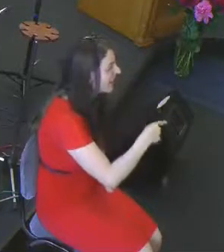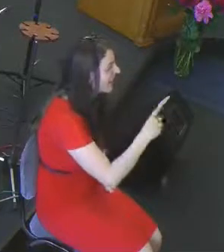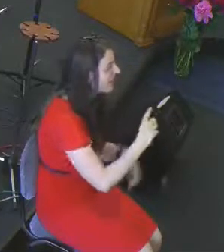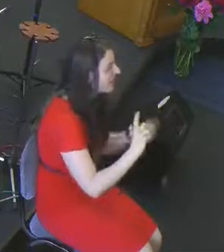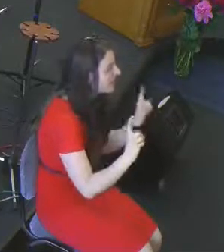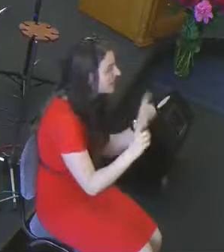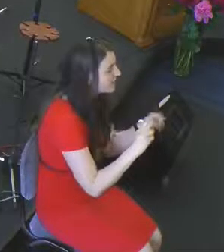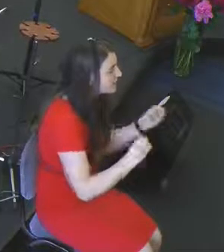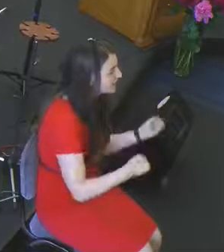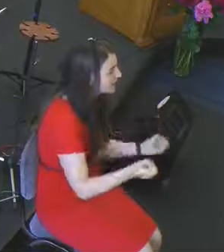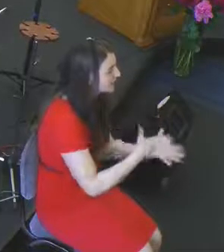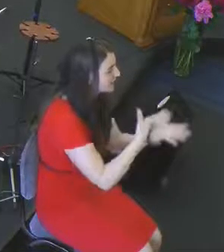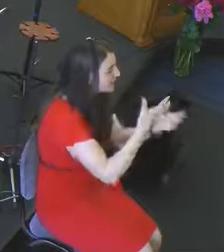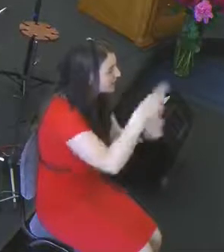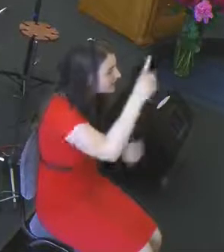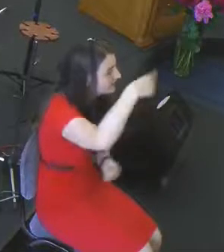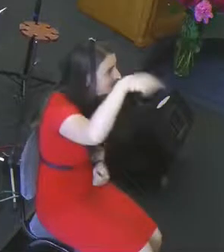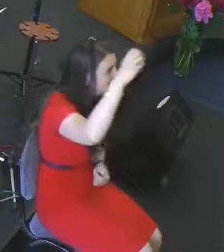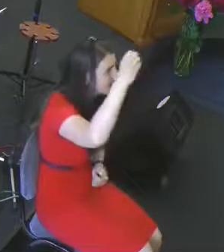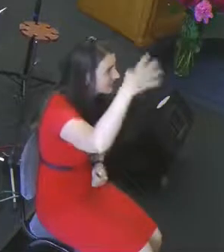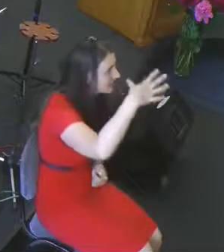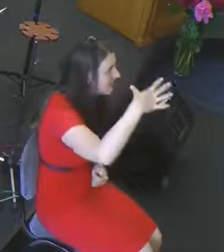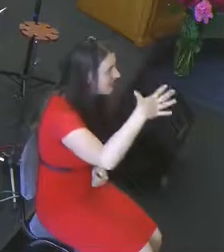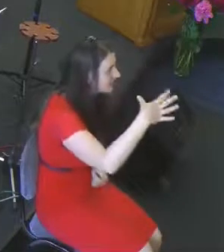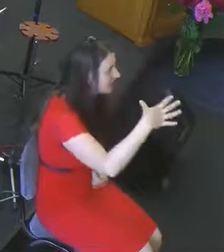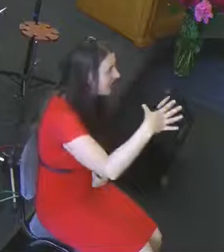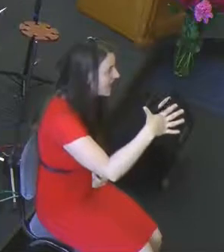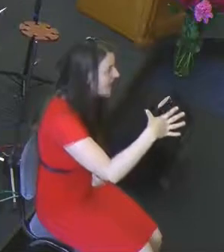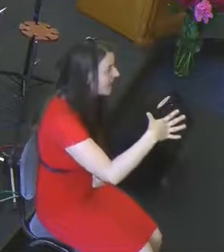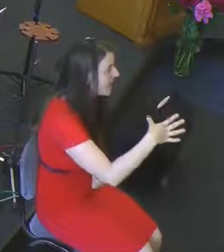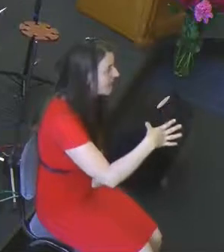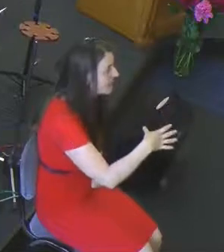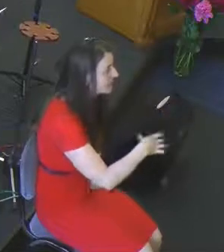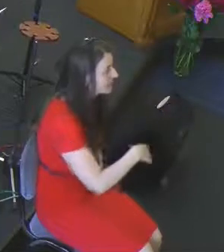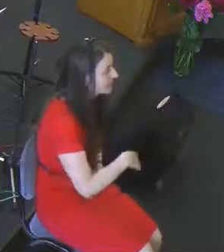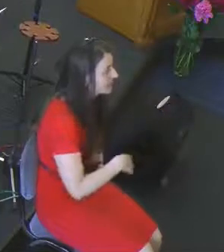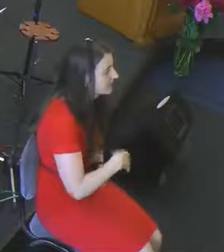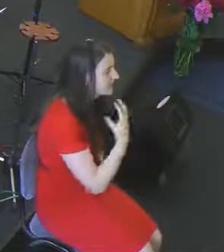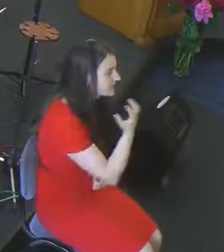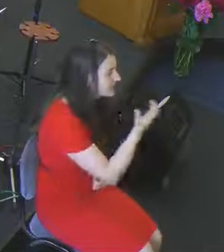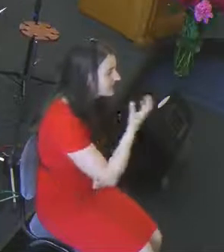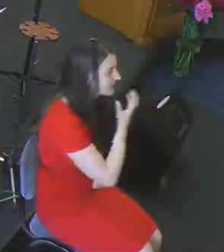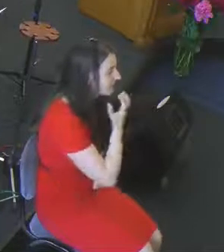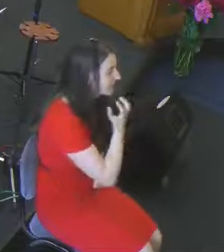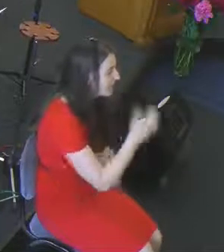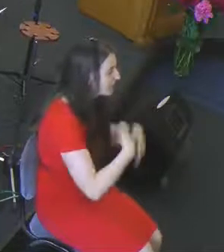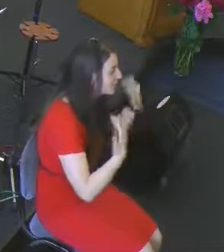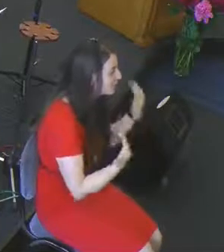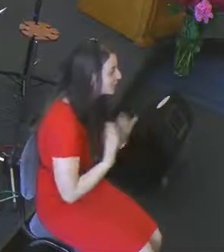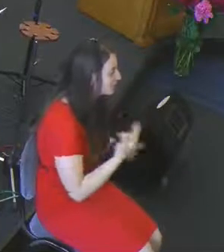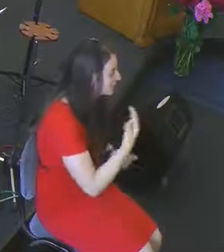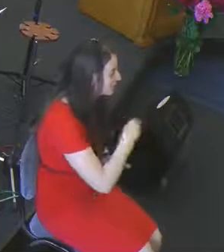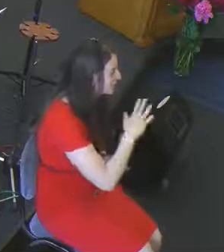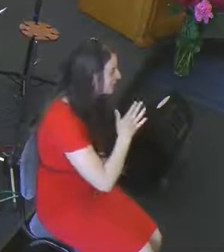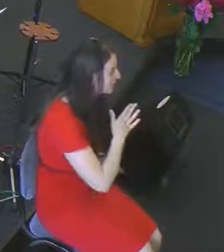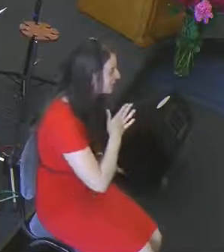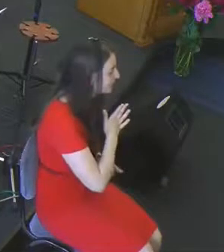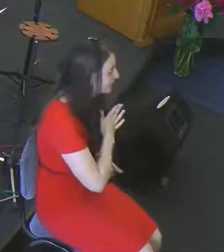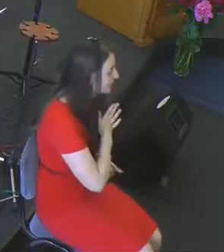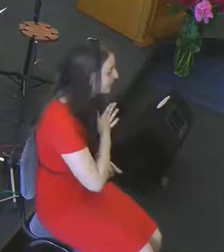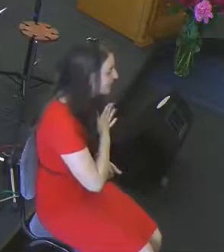проміння, що кидає сонце, зігрій мою